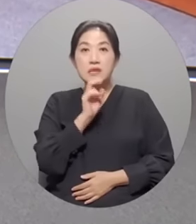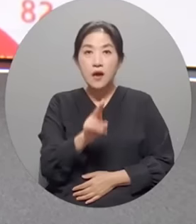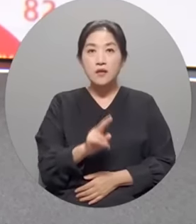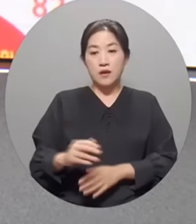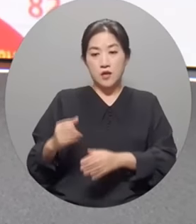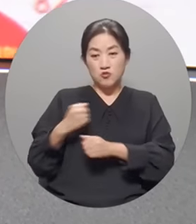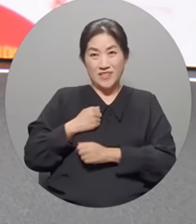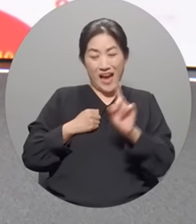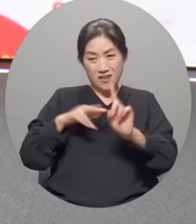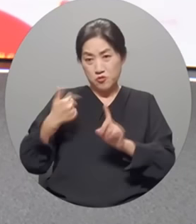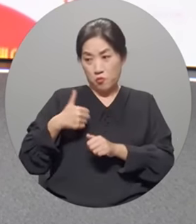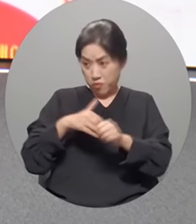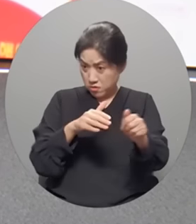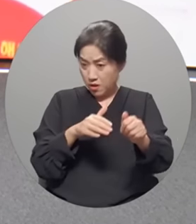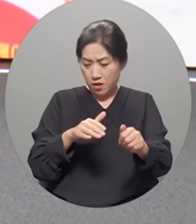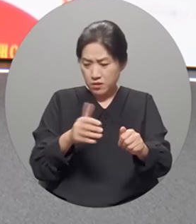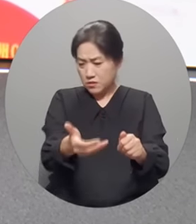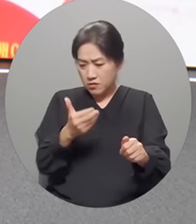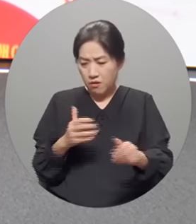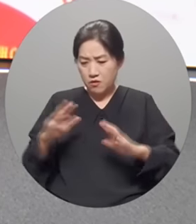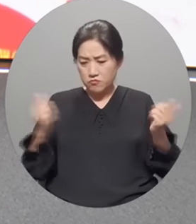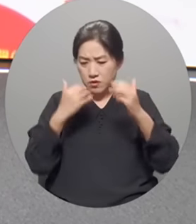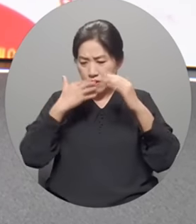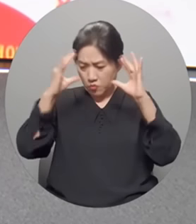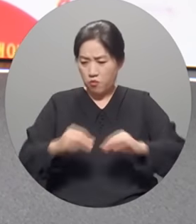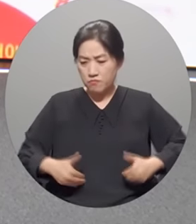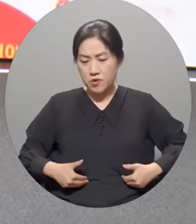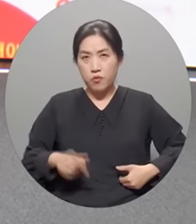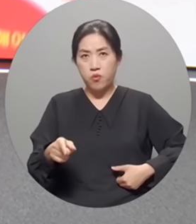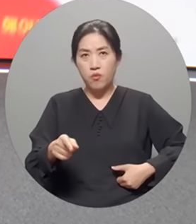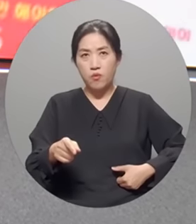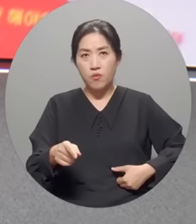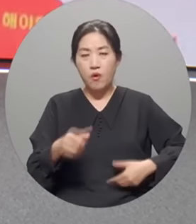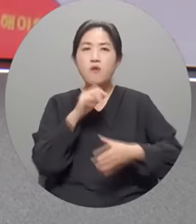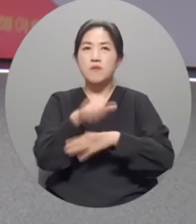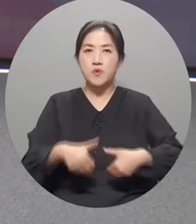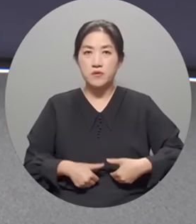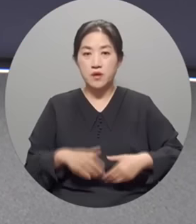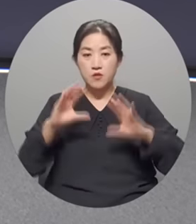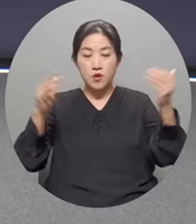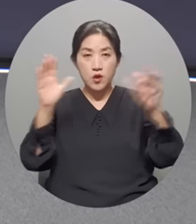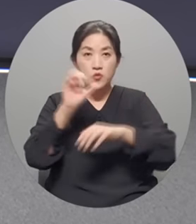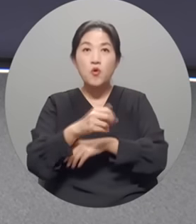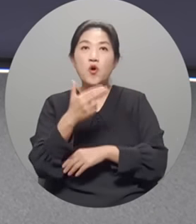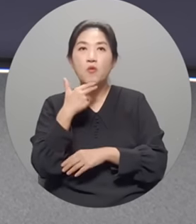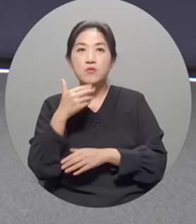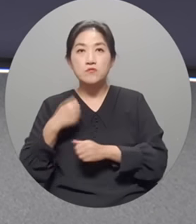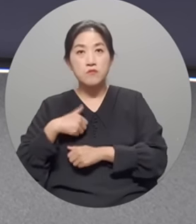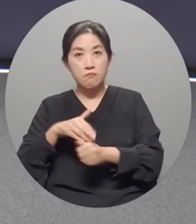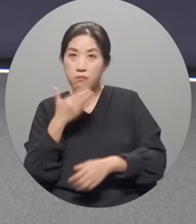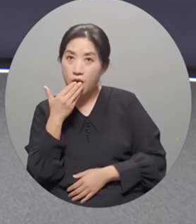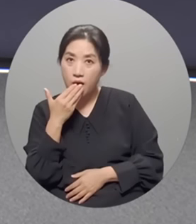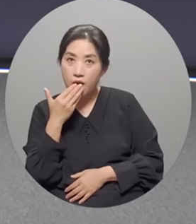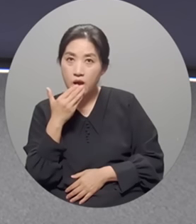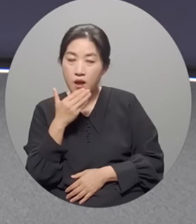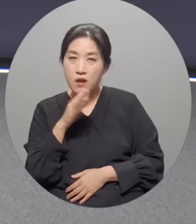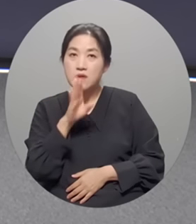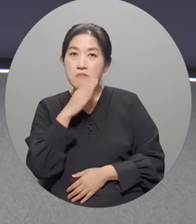한 명이라도 보내려면 국회 동의를 받아야 한다는 입장인데요. 국회 동의 없이도 파병이 가능한 건지